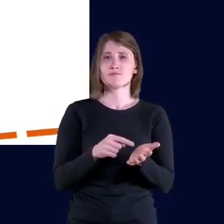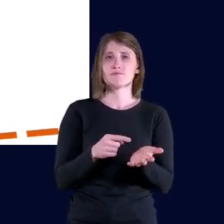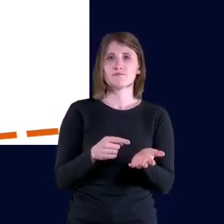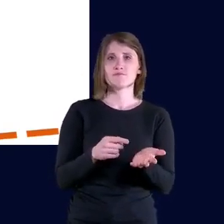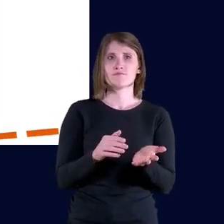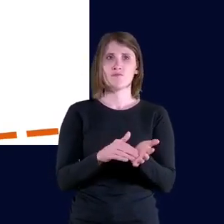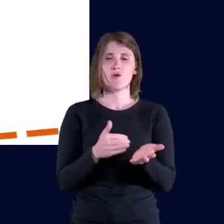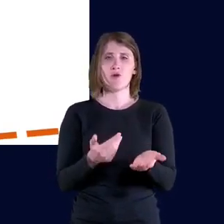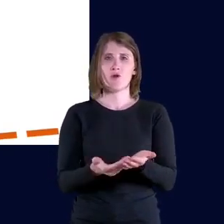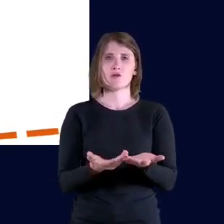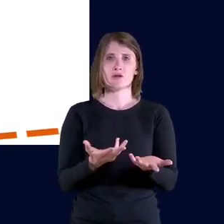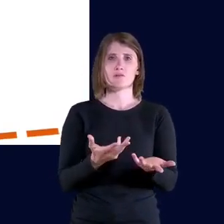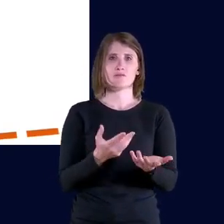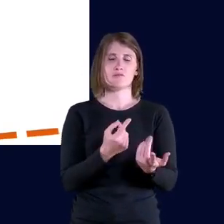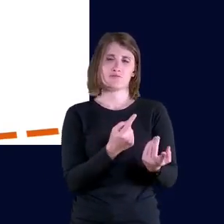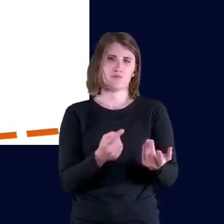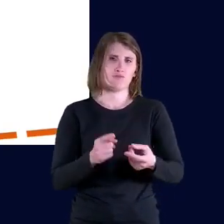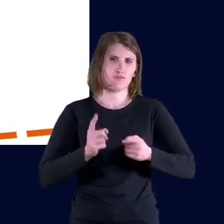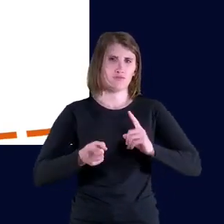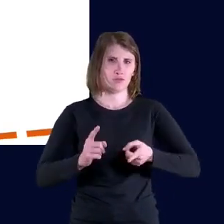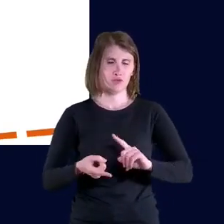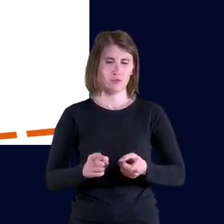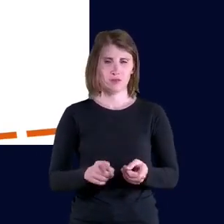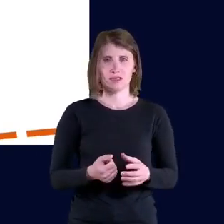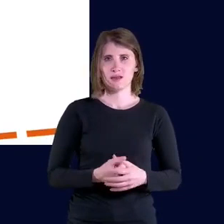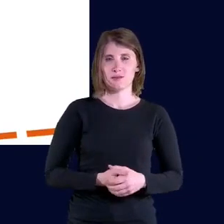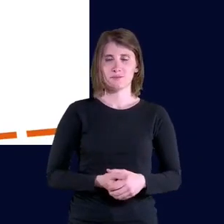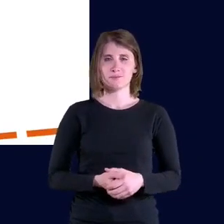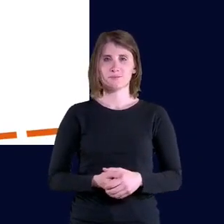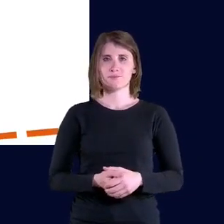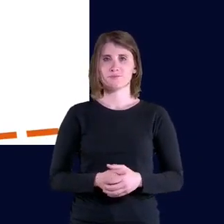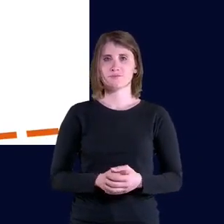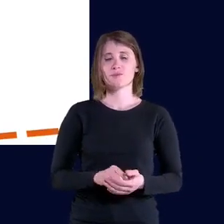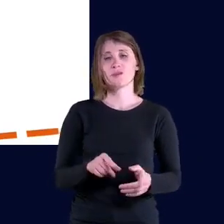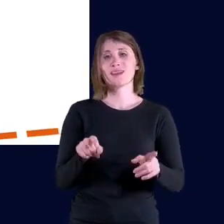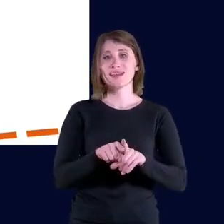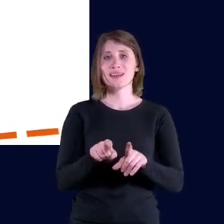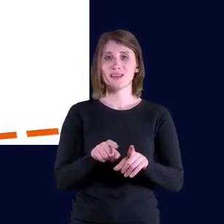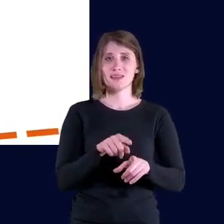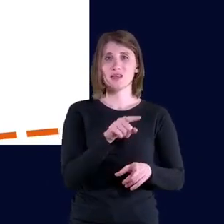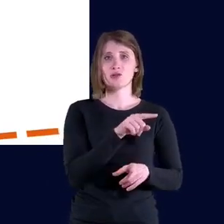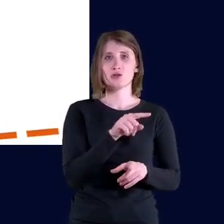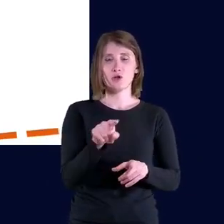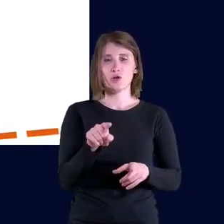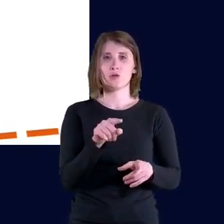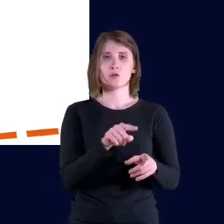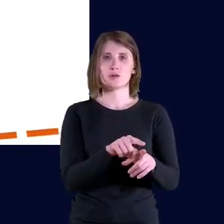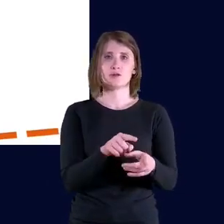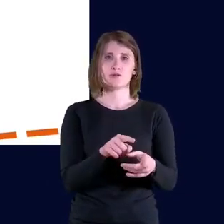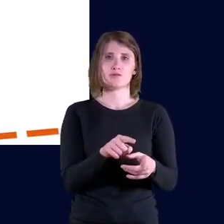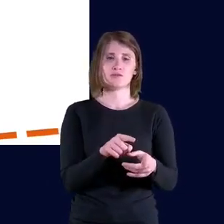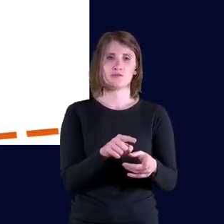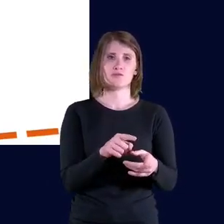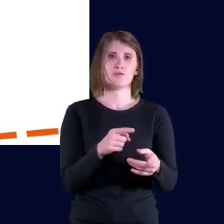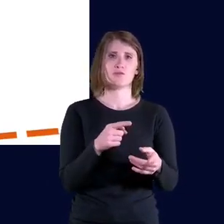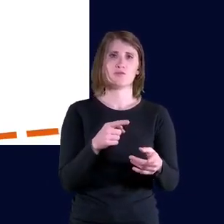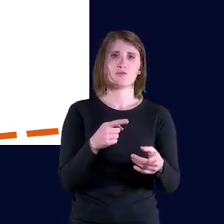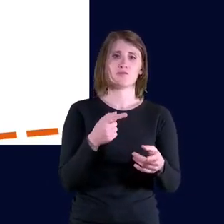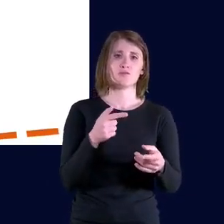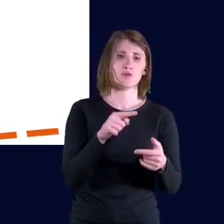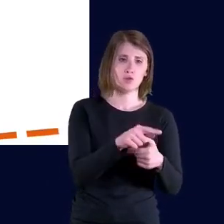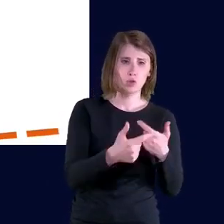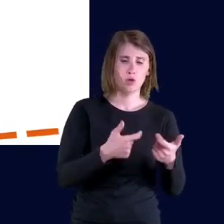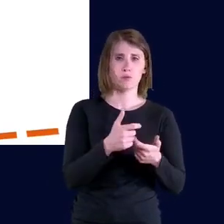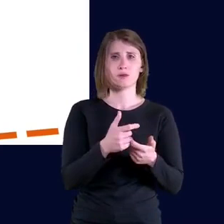potrzeb ewaluacji i z drugiej strony dodatkowo dokonują wypożyczalnie to jest dla nich jeden krok